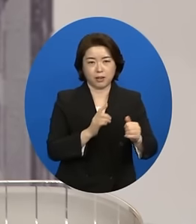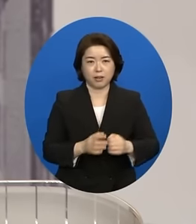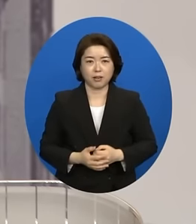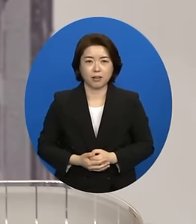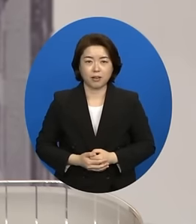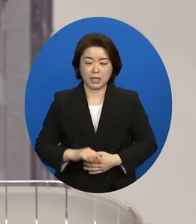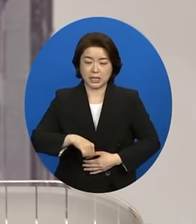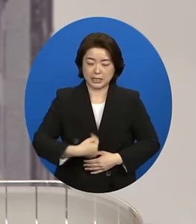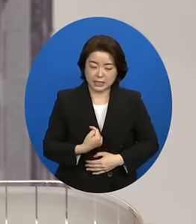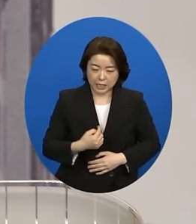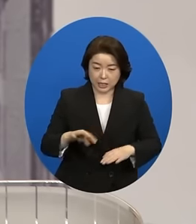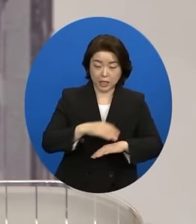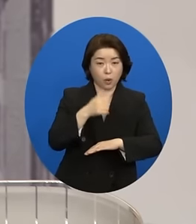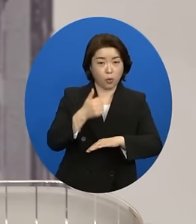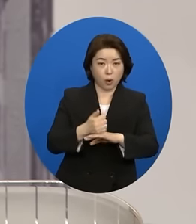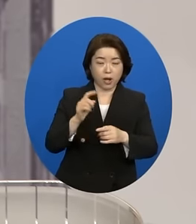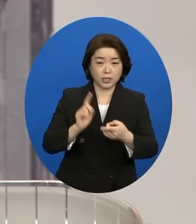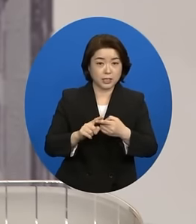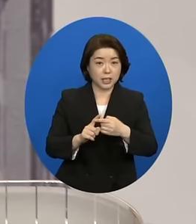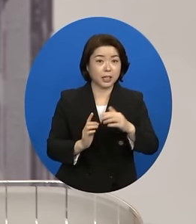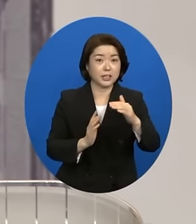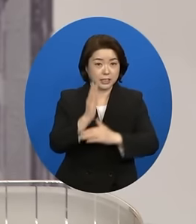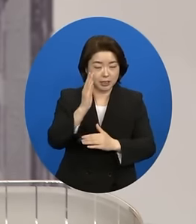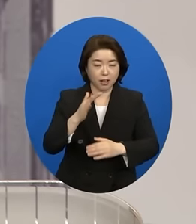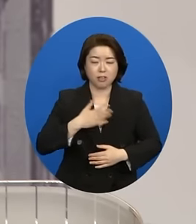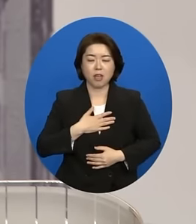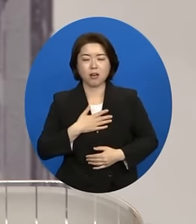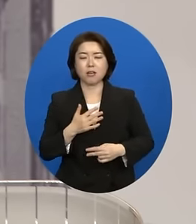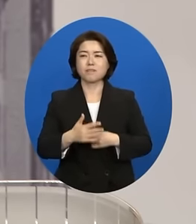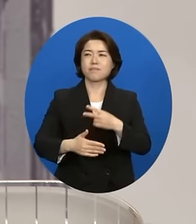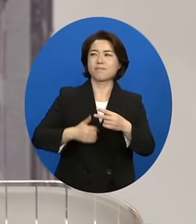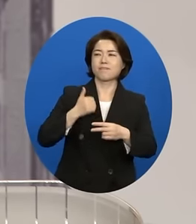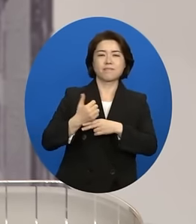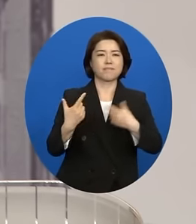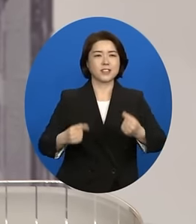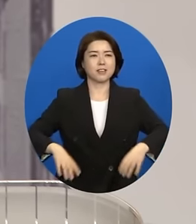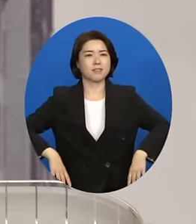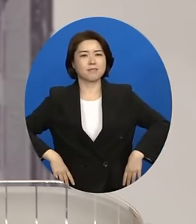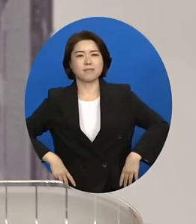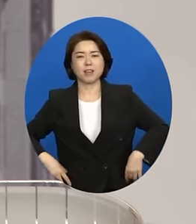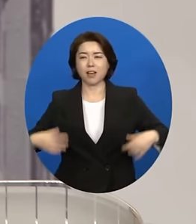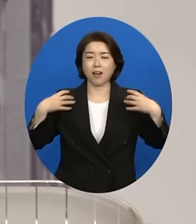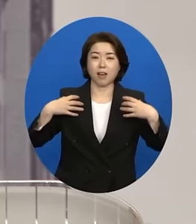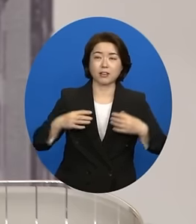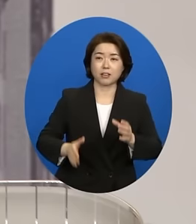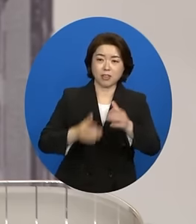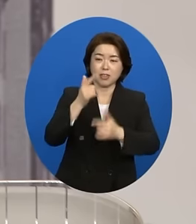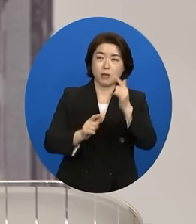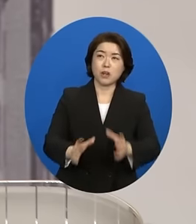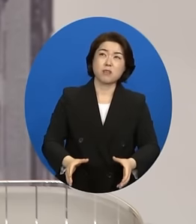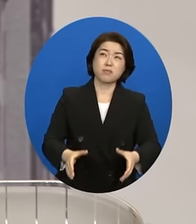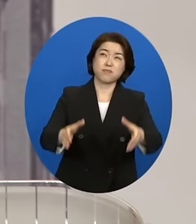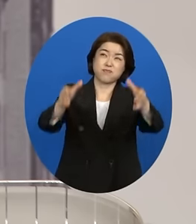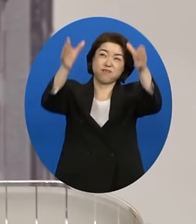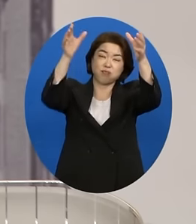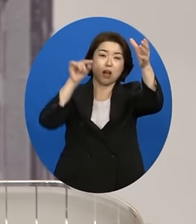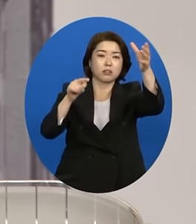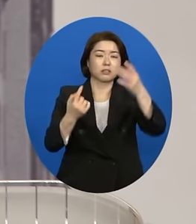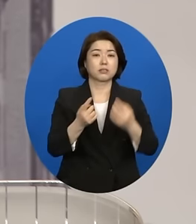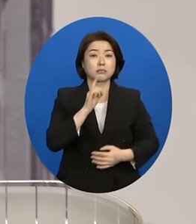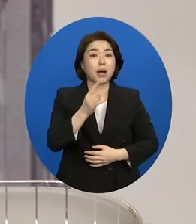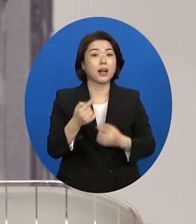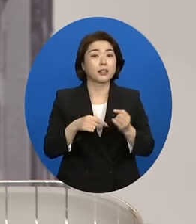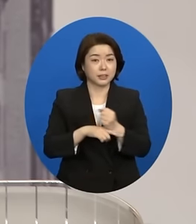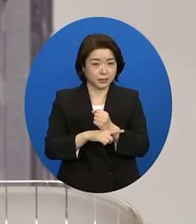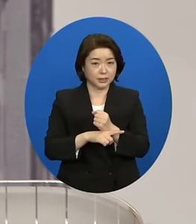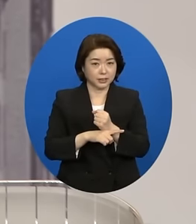자기가 왕인 것을 넘어서서 자기가 거의 신적인 존재라고 믿었습니다. 그것이 나무가 하늘에 닿았다는 표현이에요.